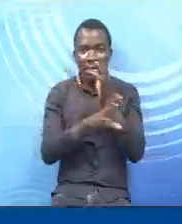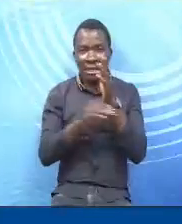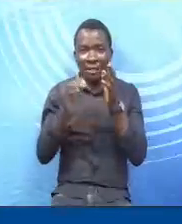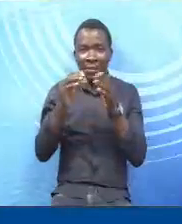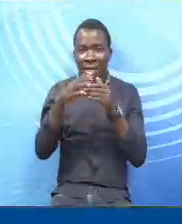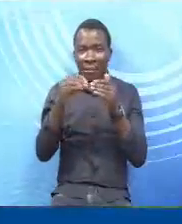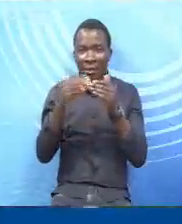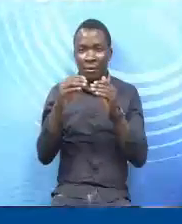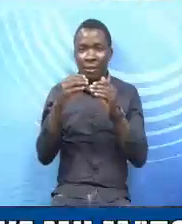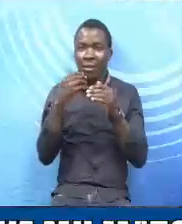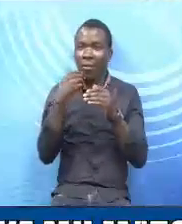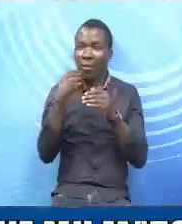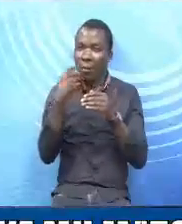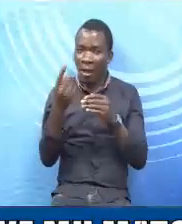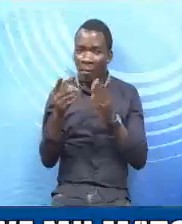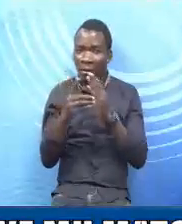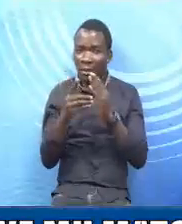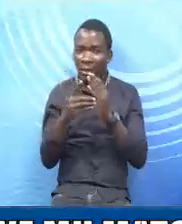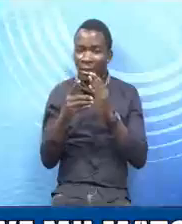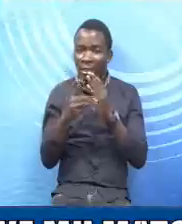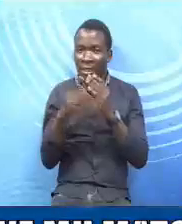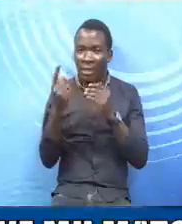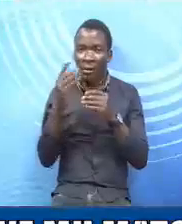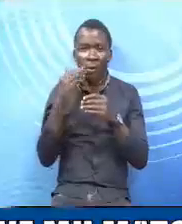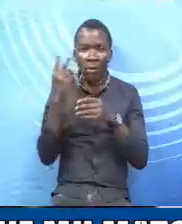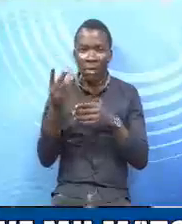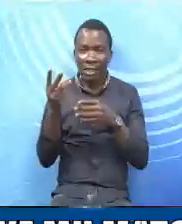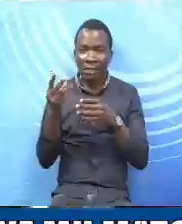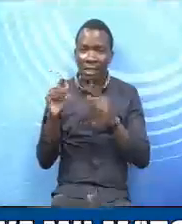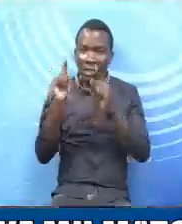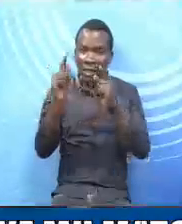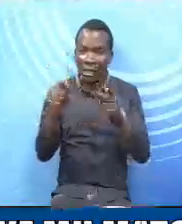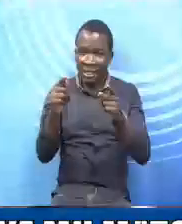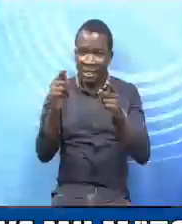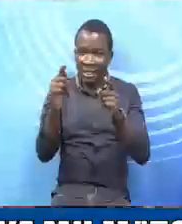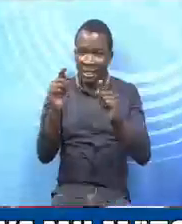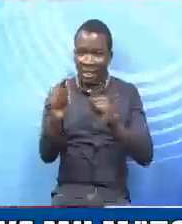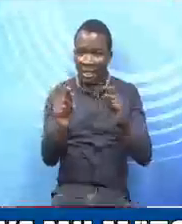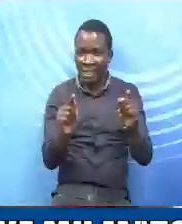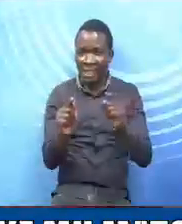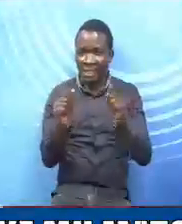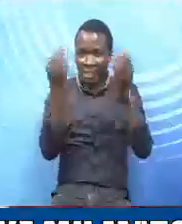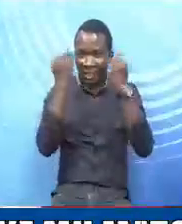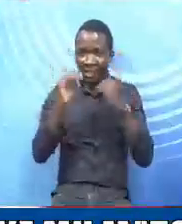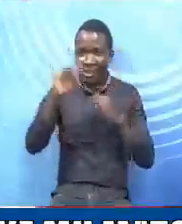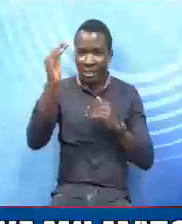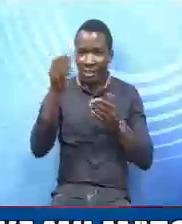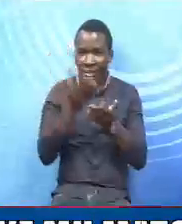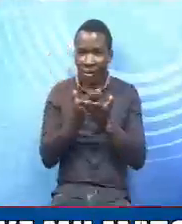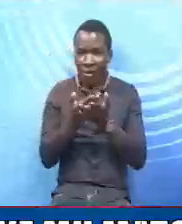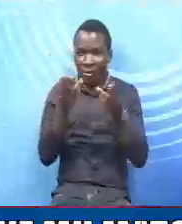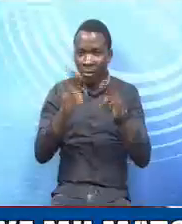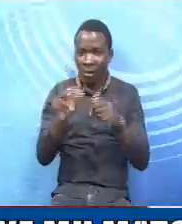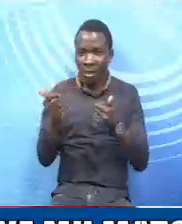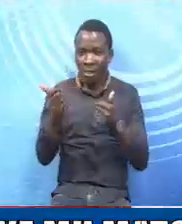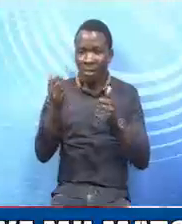ya mbere Gashyantare. Nibwo Bobi Wine yagejeje ikirego cye mu rukiko rw'ikirenga arusaba ko habaho handi matora aciye mu mucyo, ngo kubera